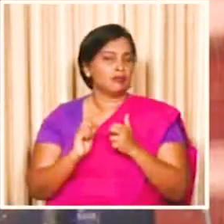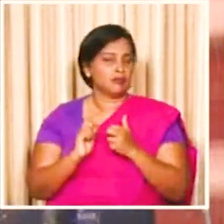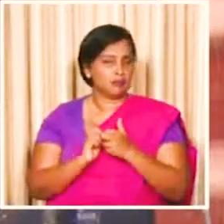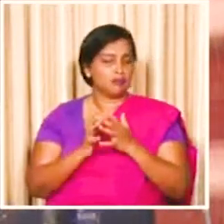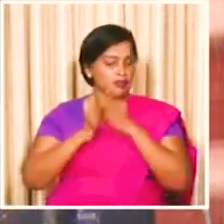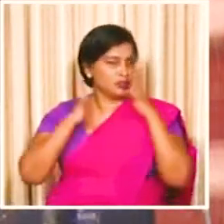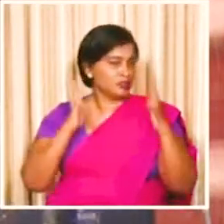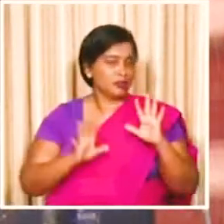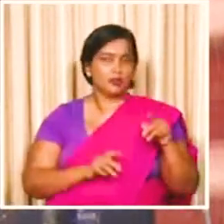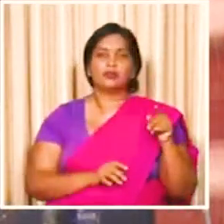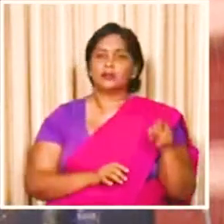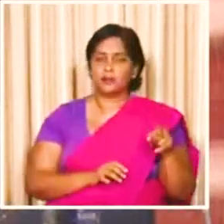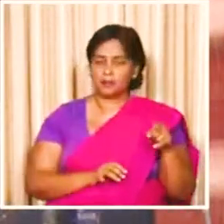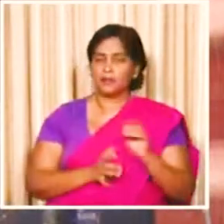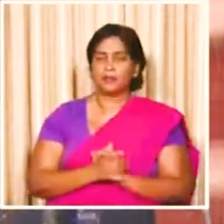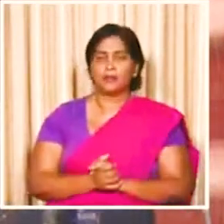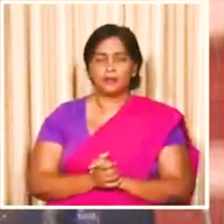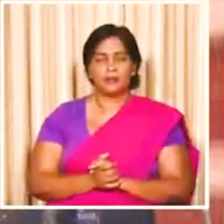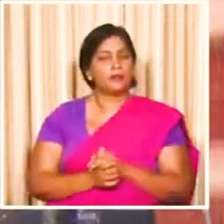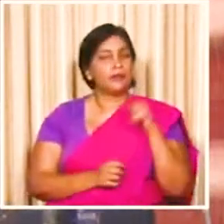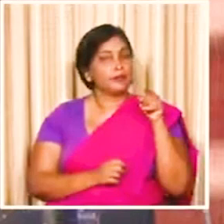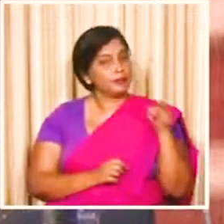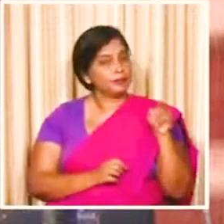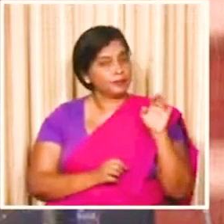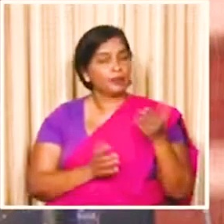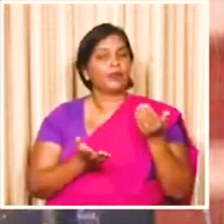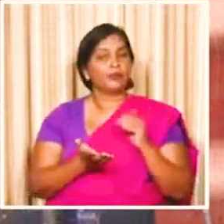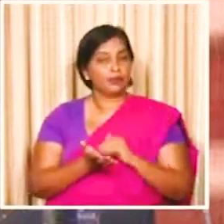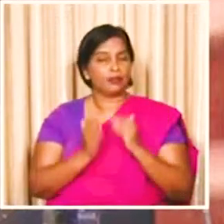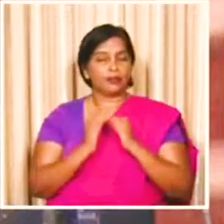அங்கு இருக்கின்ற மேல் குடியேற்ற மக்கள் தங்களுடைய